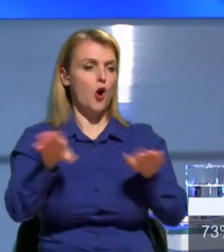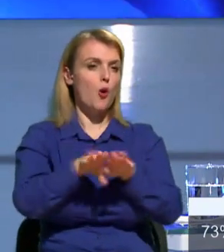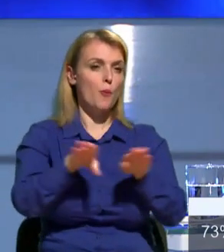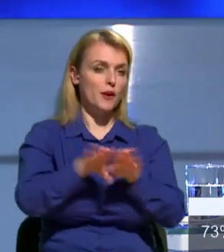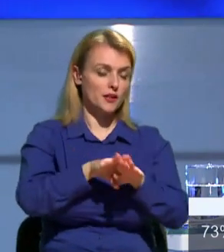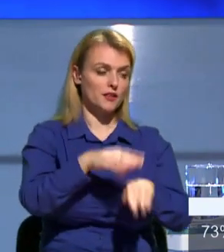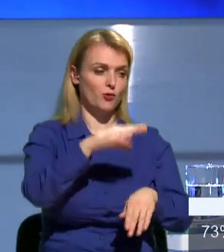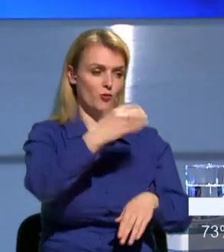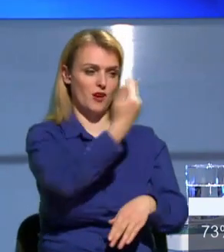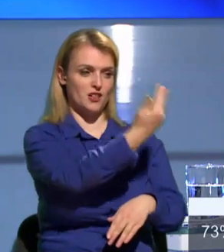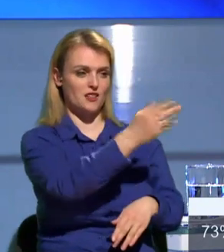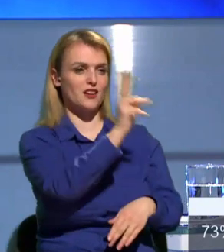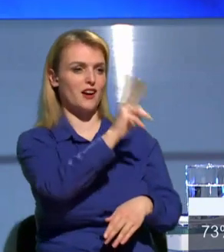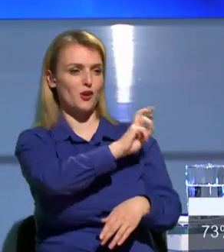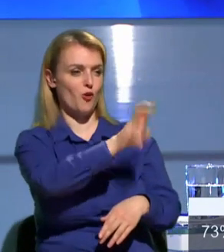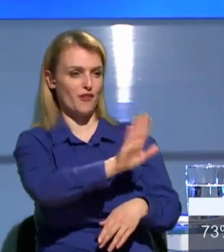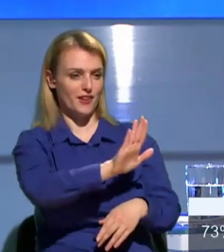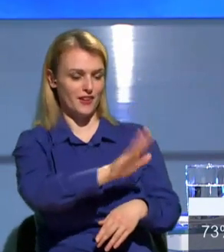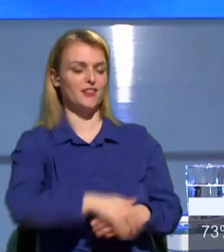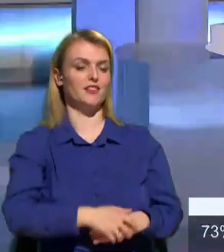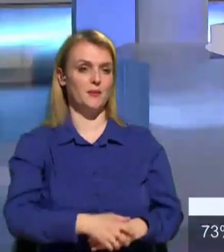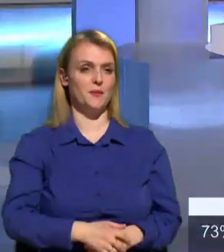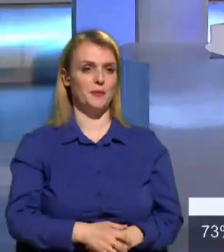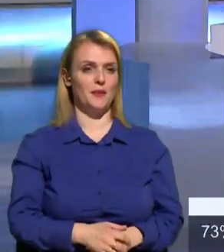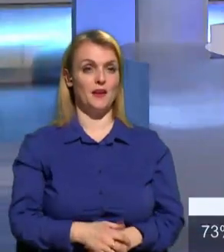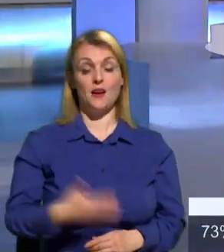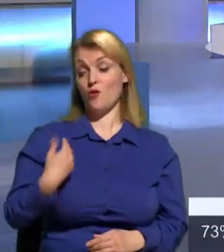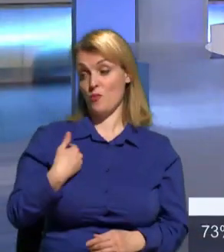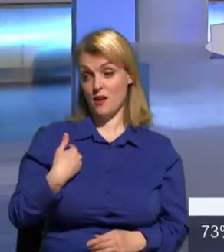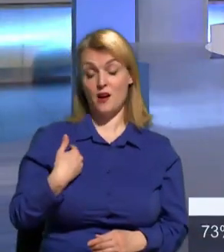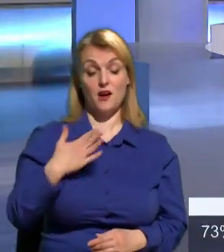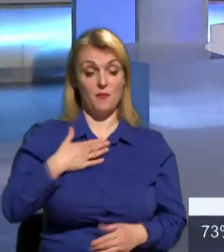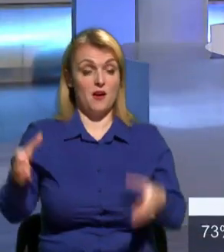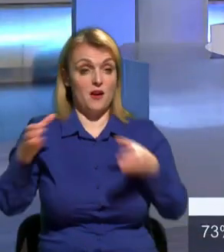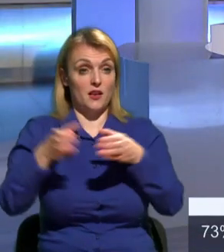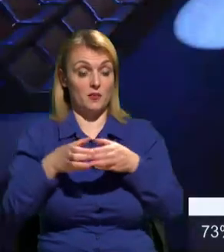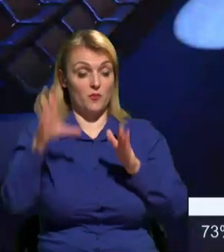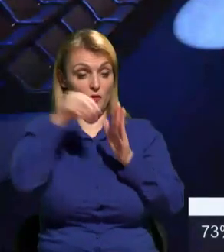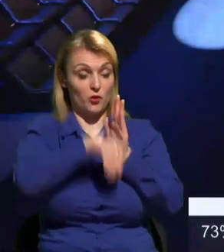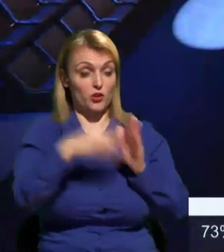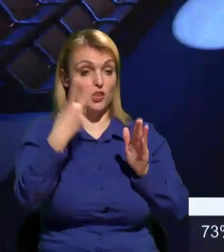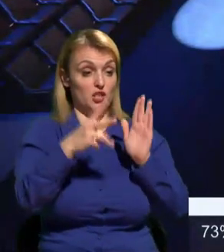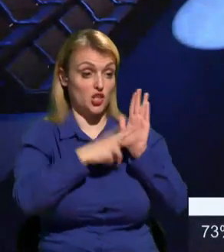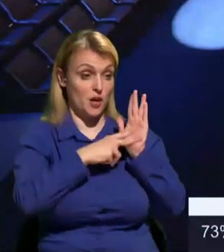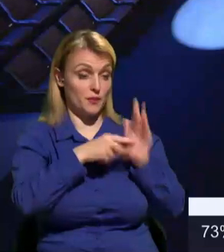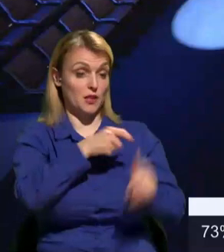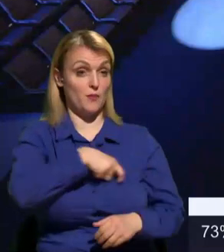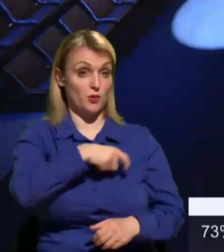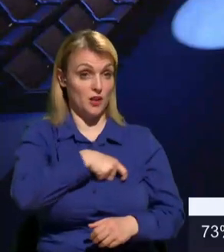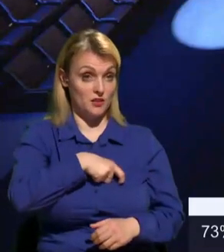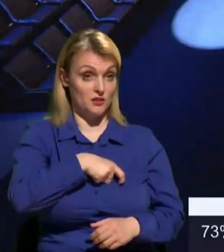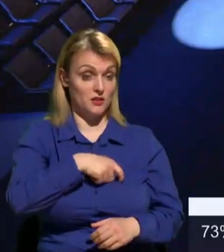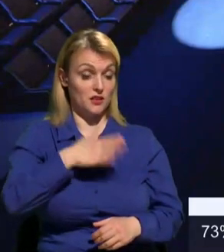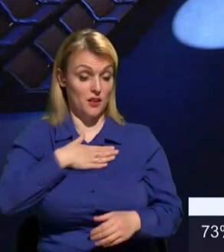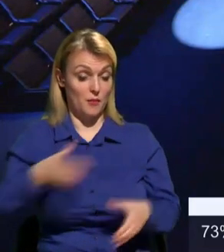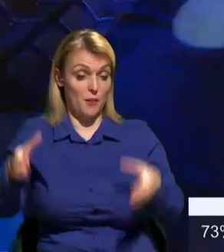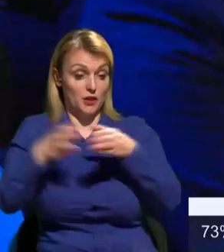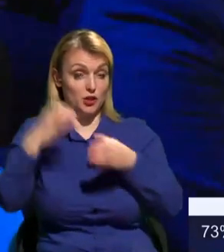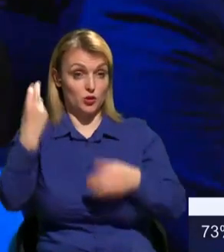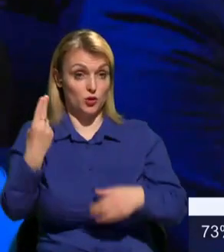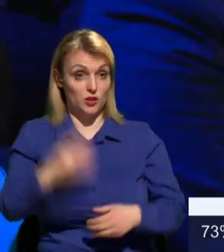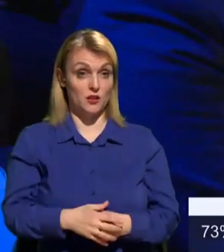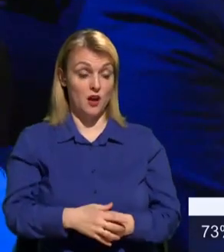astăzi nu participă? Eu în spatele meu, și aici sunt unii colegi, am 37 de deputați ai fracțiunii socialiste. Oponentul